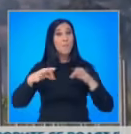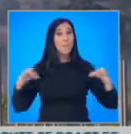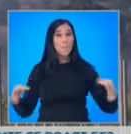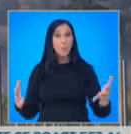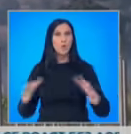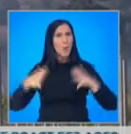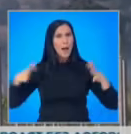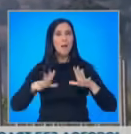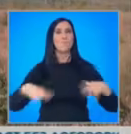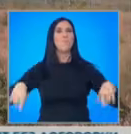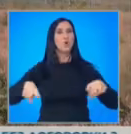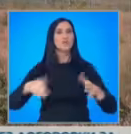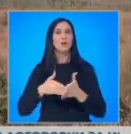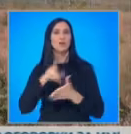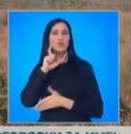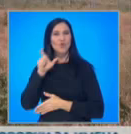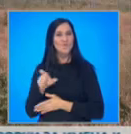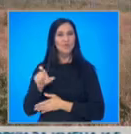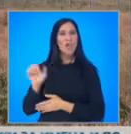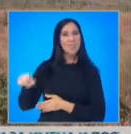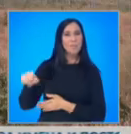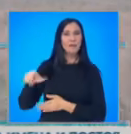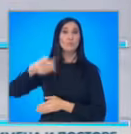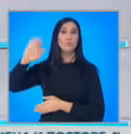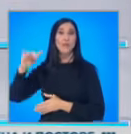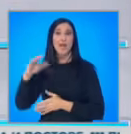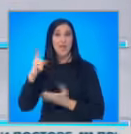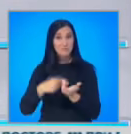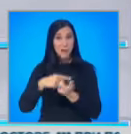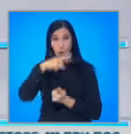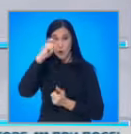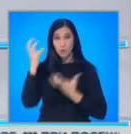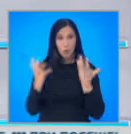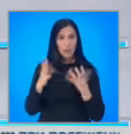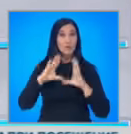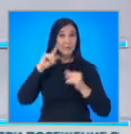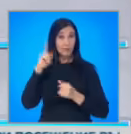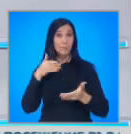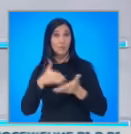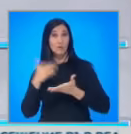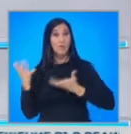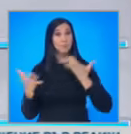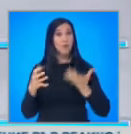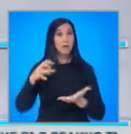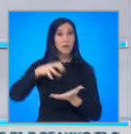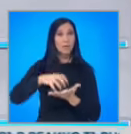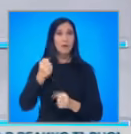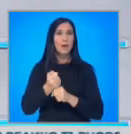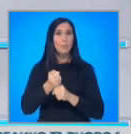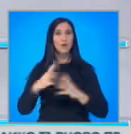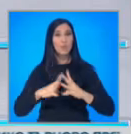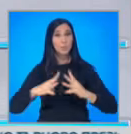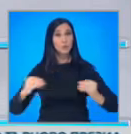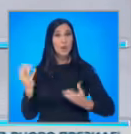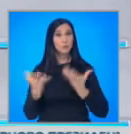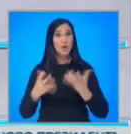планина. Заради човешка небрежност планината гори всяко лято. Цял ден противопожарни екипи работиха по окончателното потушаване на